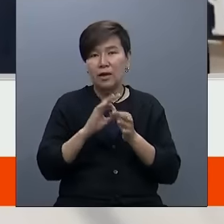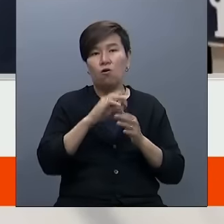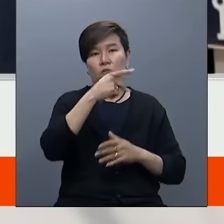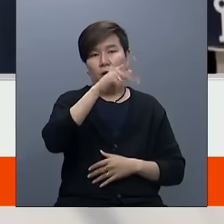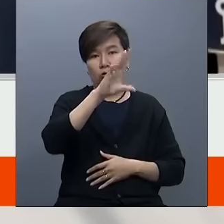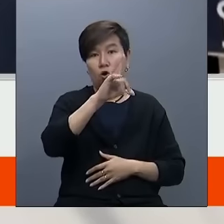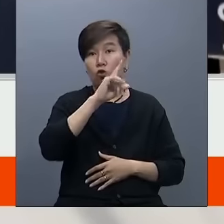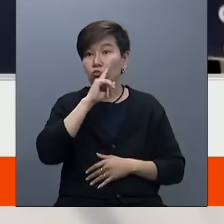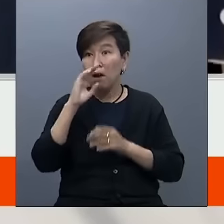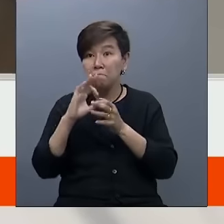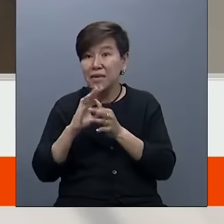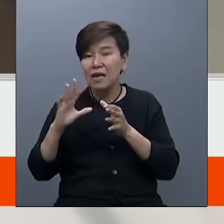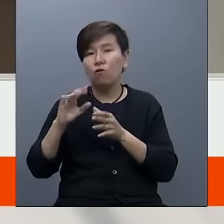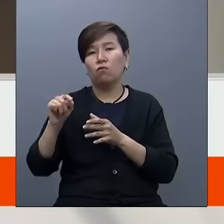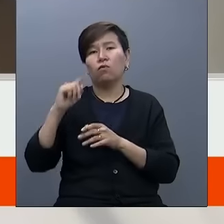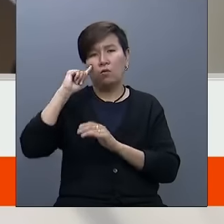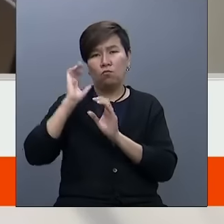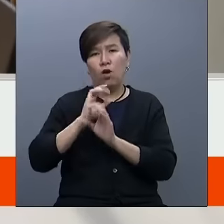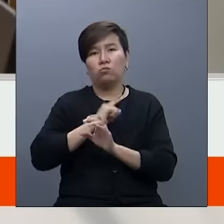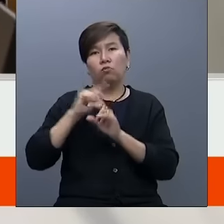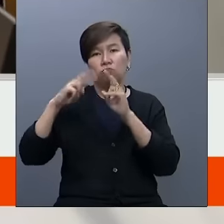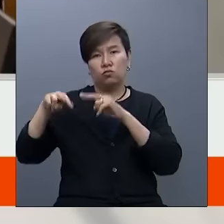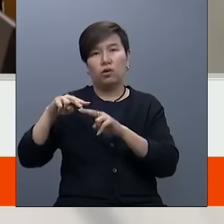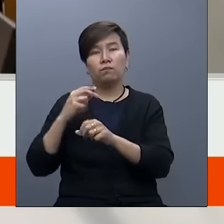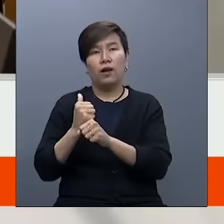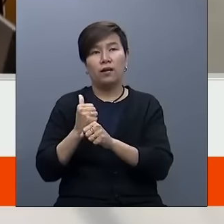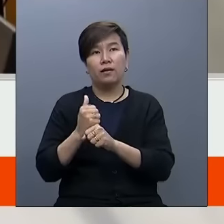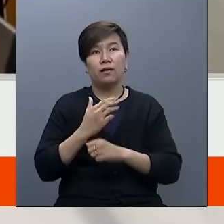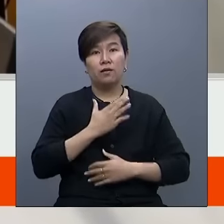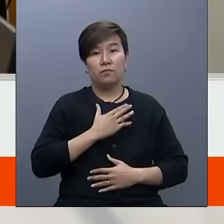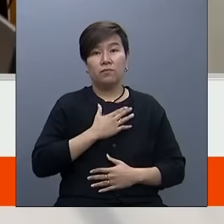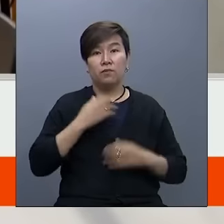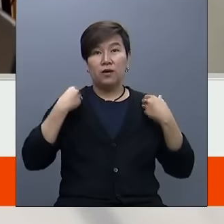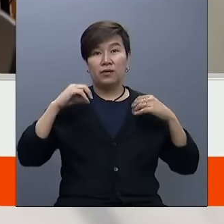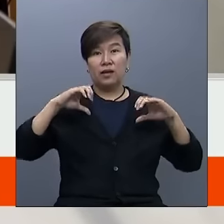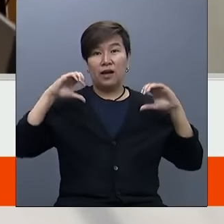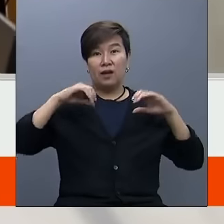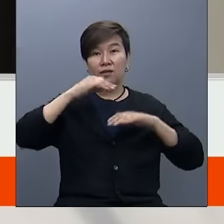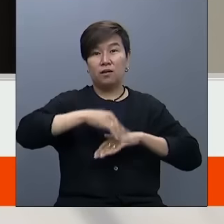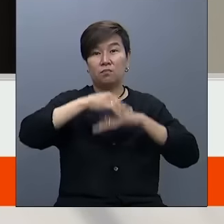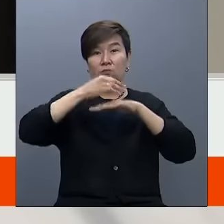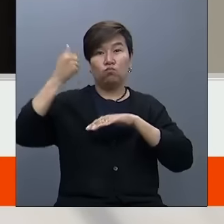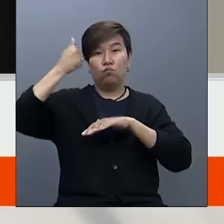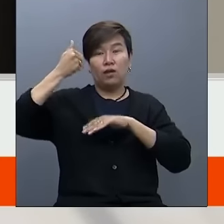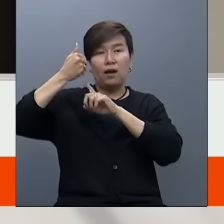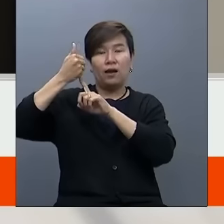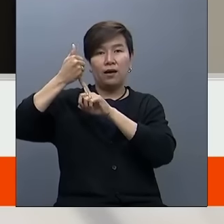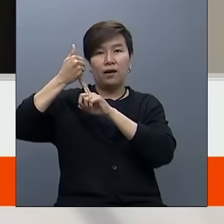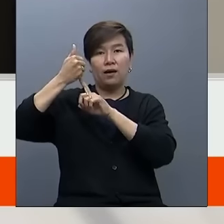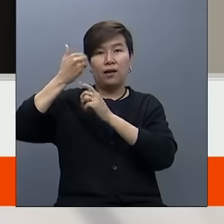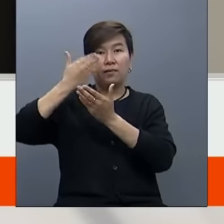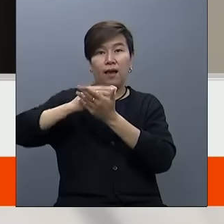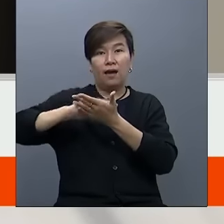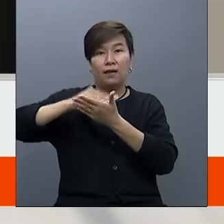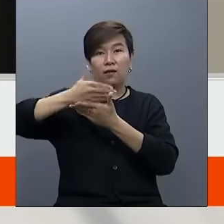ๆครับผมยกตัวอย่างง่ายๆครับสมมติว่าผมเนี่ยเป็นข้าราชการชั้นผู้ใหญ่อยู่เฉยๆแล้วผมเนี่ยรับโอนบัญชี